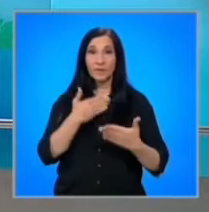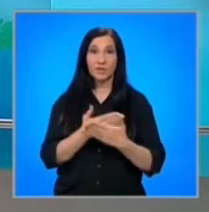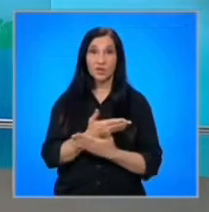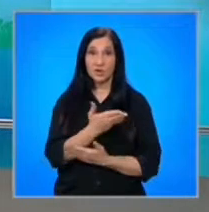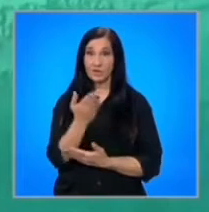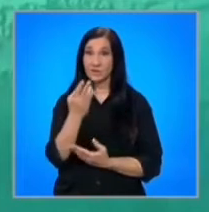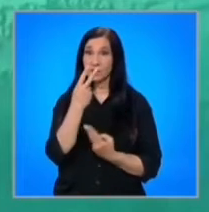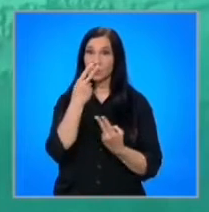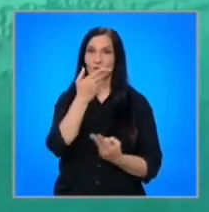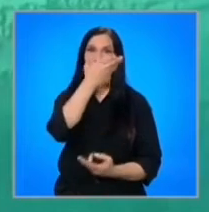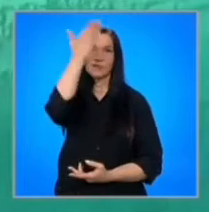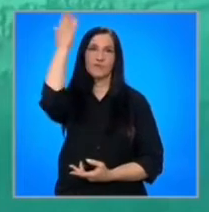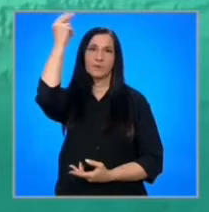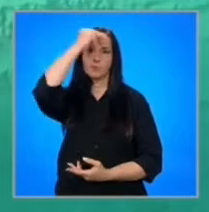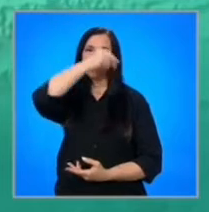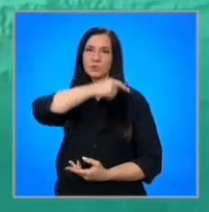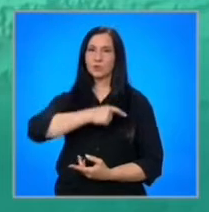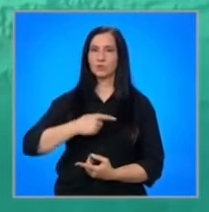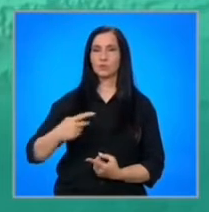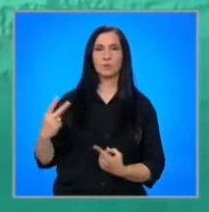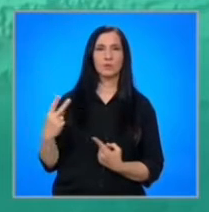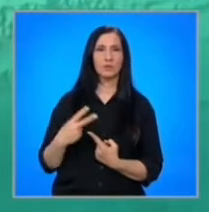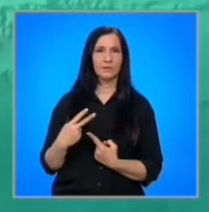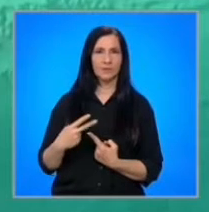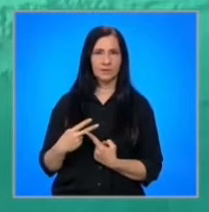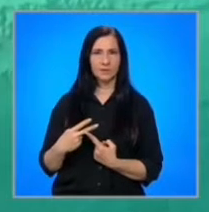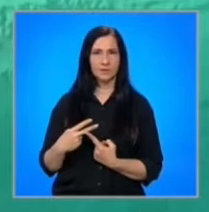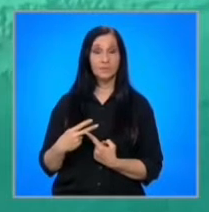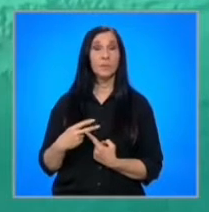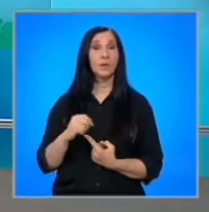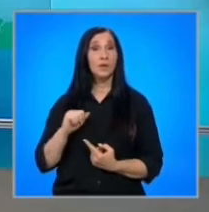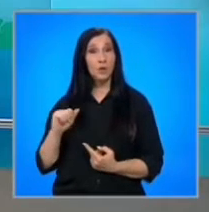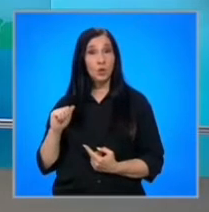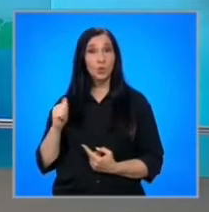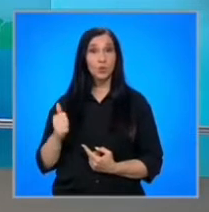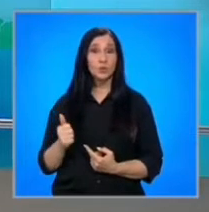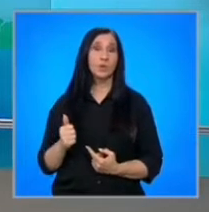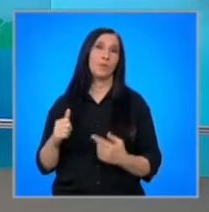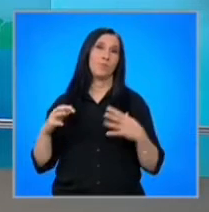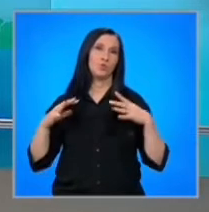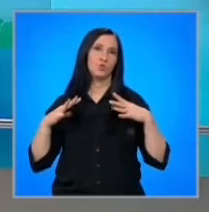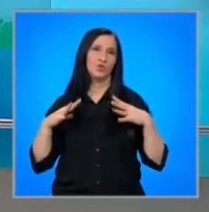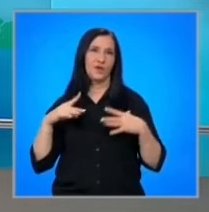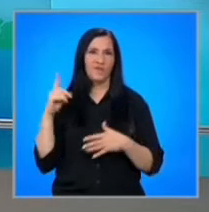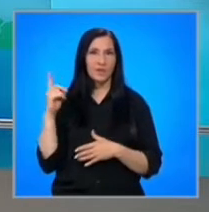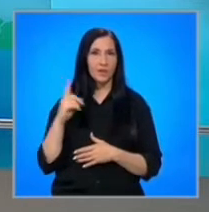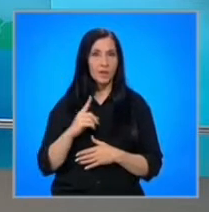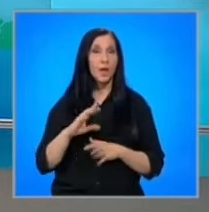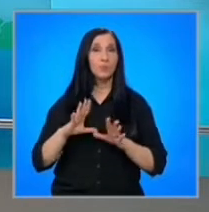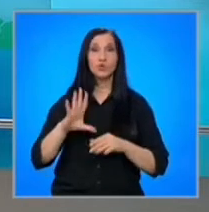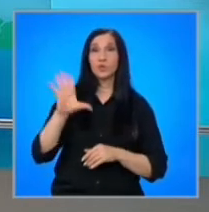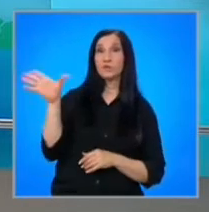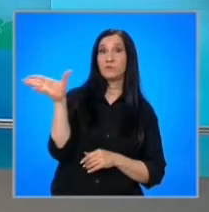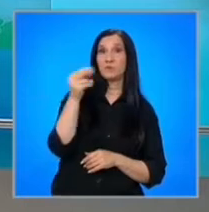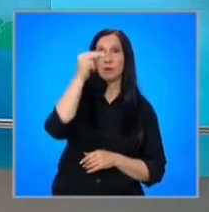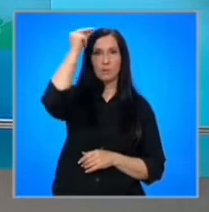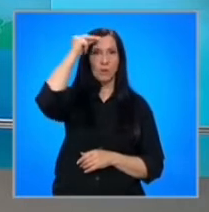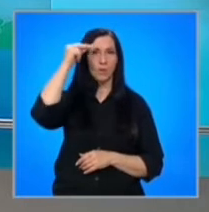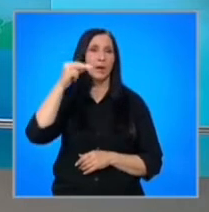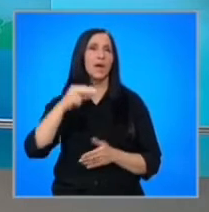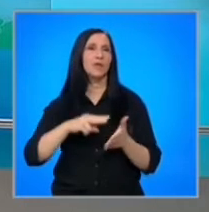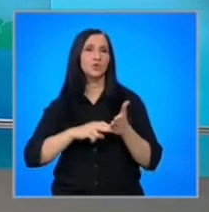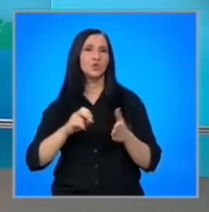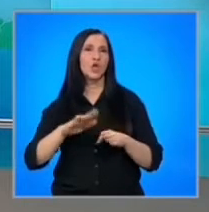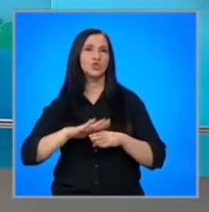Добър вечер. Вие сте с прогнозата за времето по Българската национална телевизия. И утре, и през почивните дни в почти цялата страна,